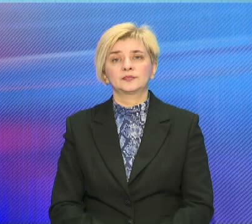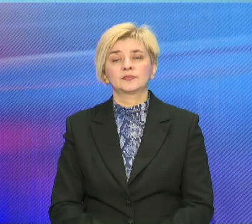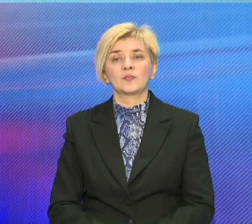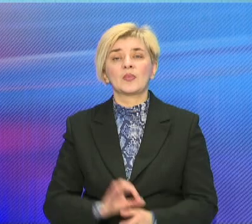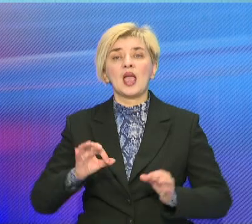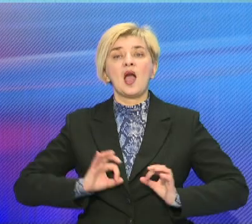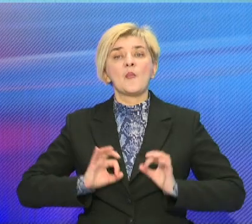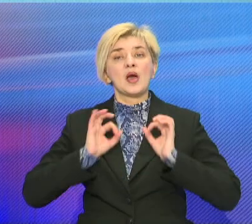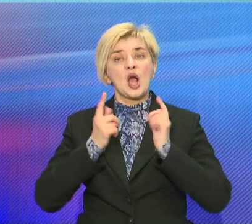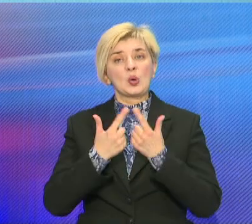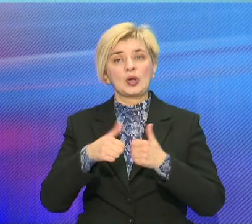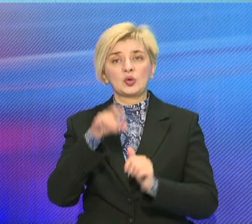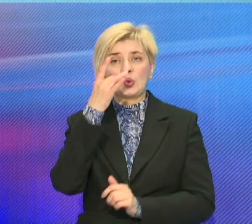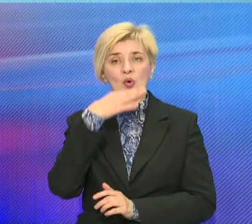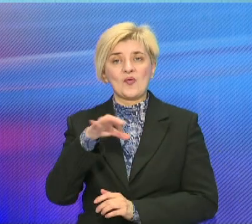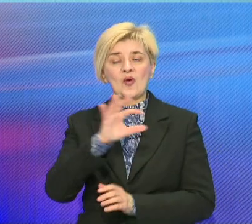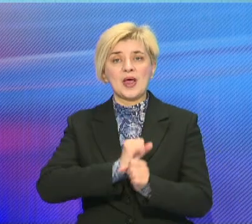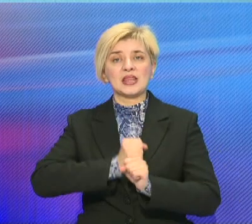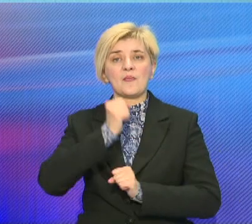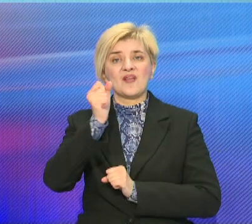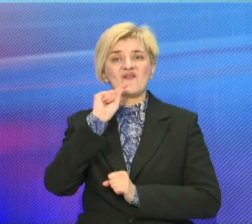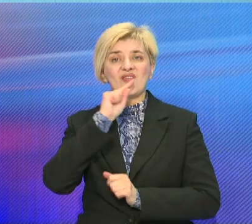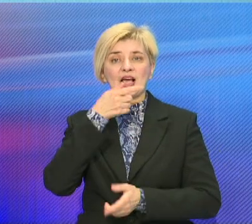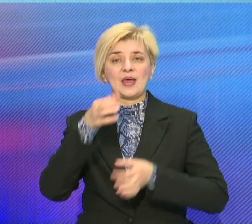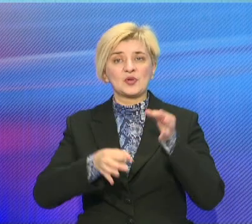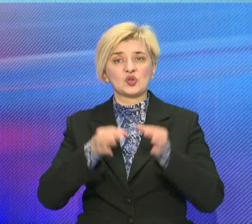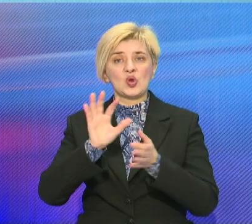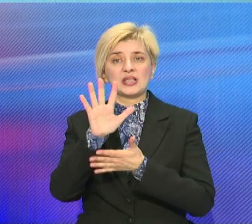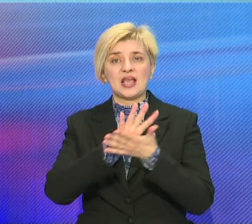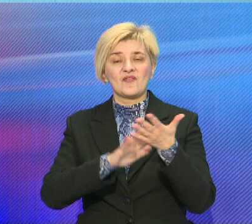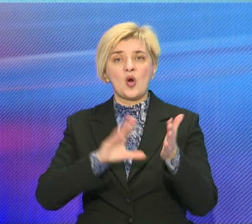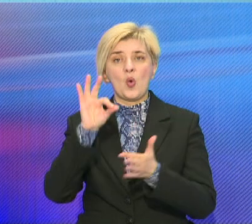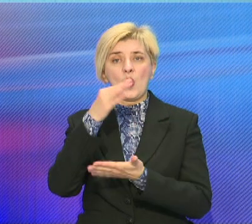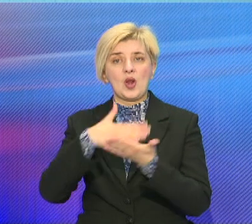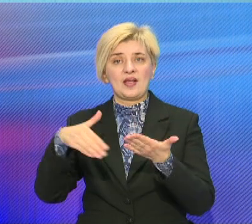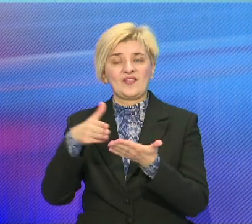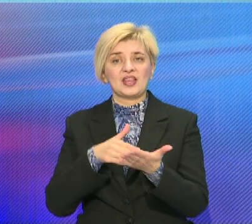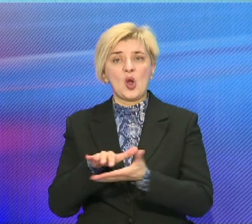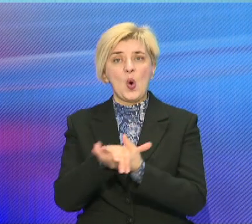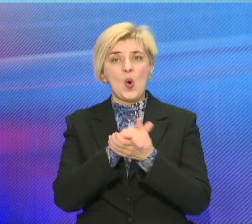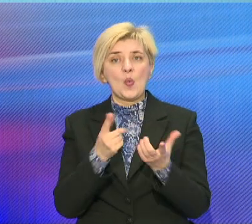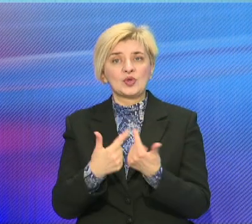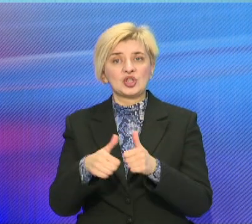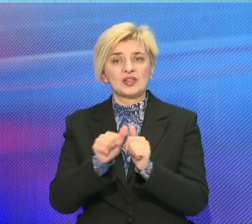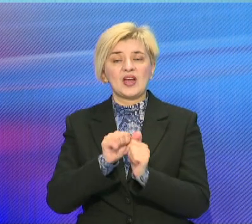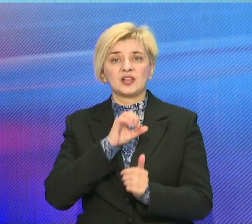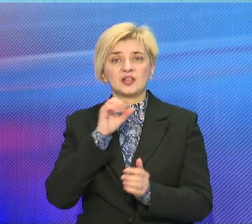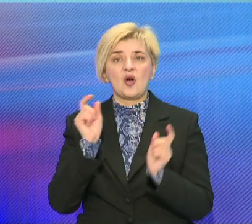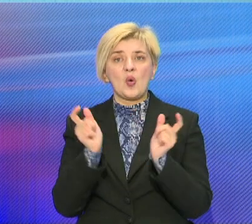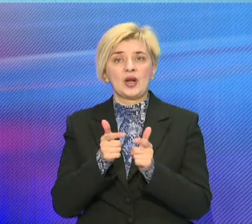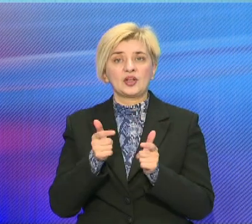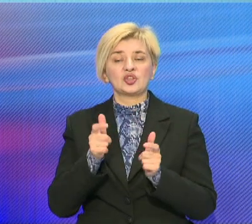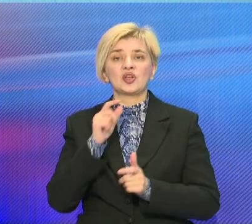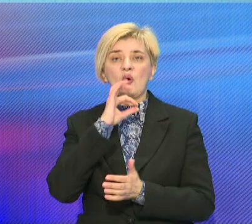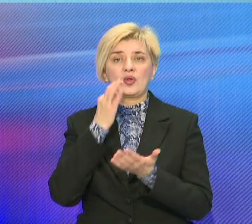Прокуратура Гродинская в области накеровала у экономичный суд заяву про ликвидацию товариства за обмежеванной отказностью Клирыгата,